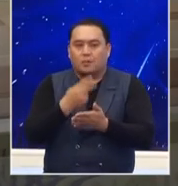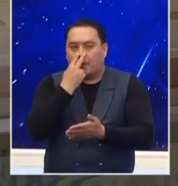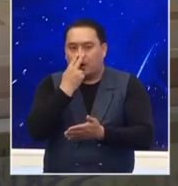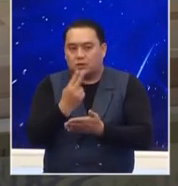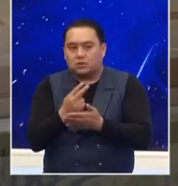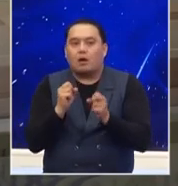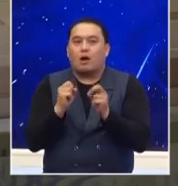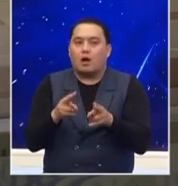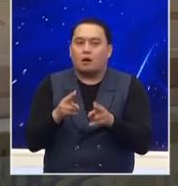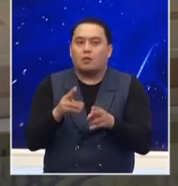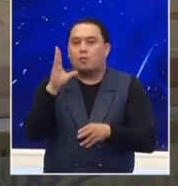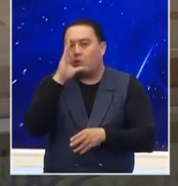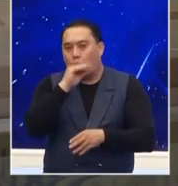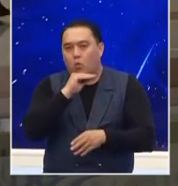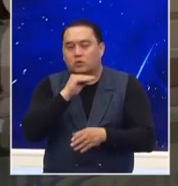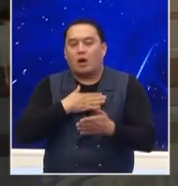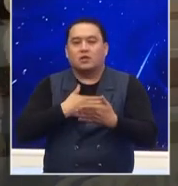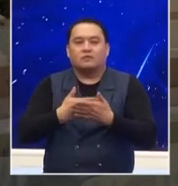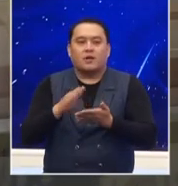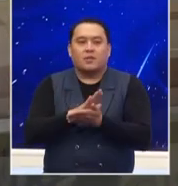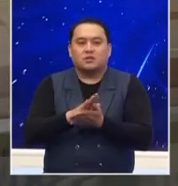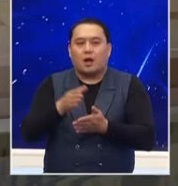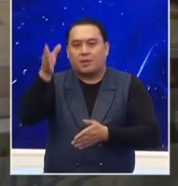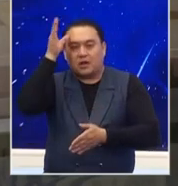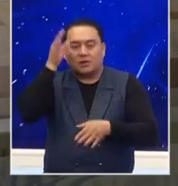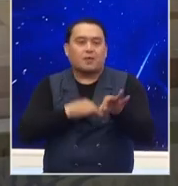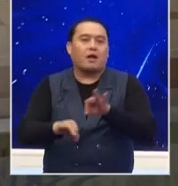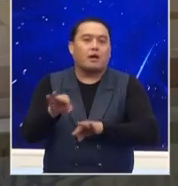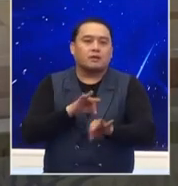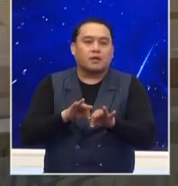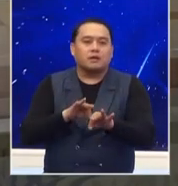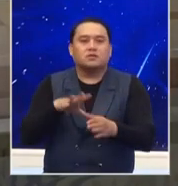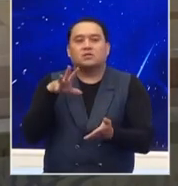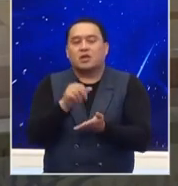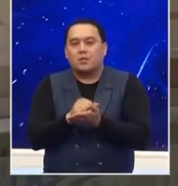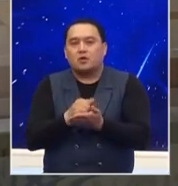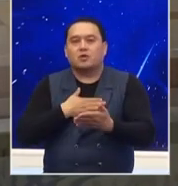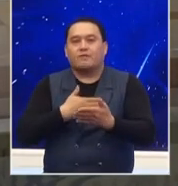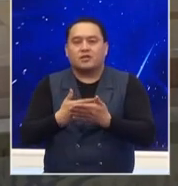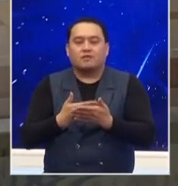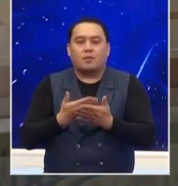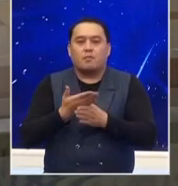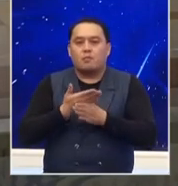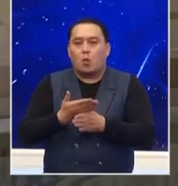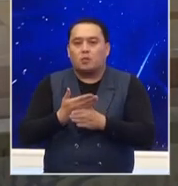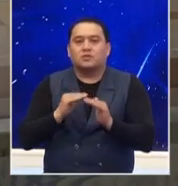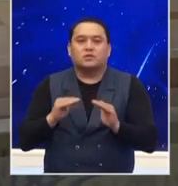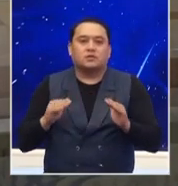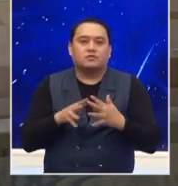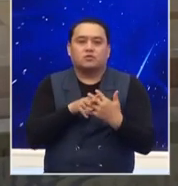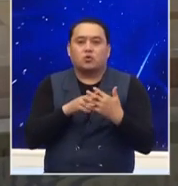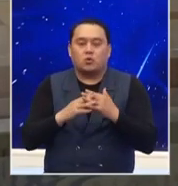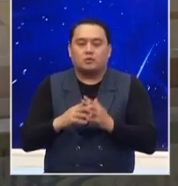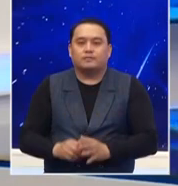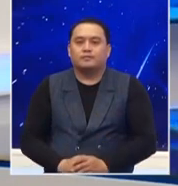показали, как могут волонтеры образовательного проекта заниматься волонтерством и помогать детям из сельских